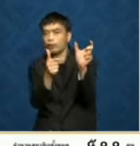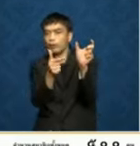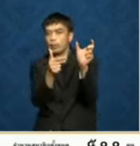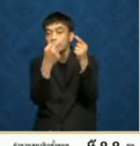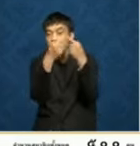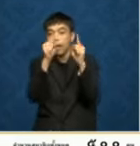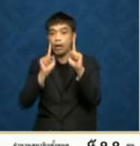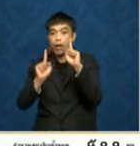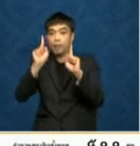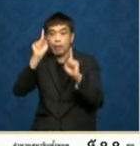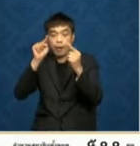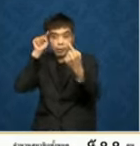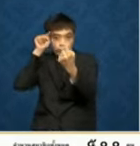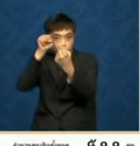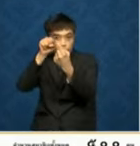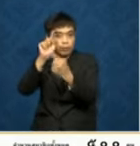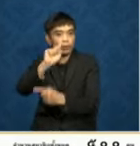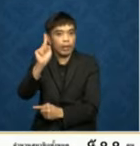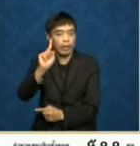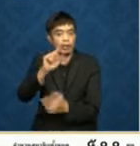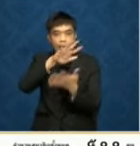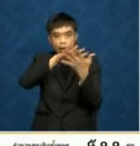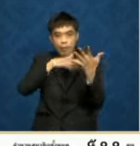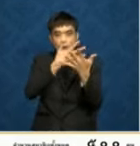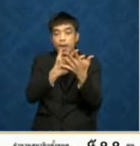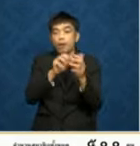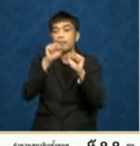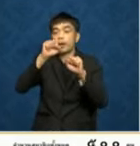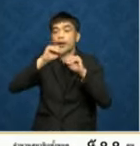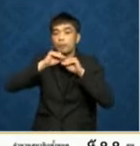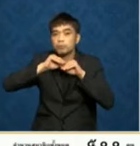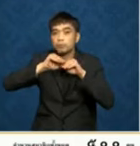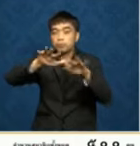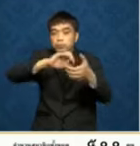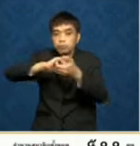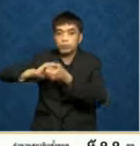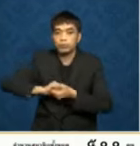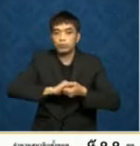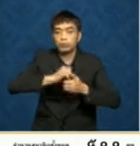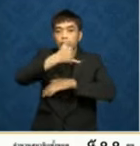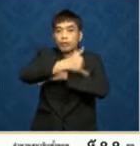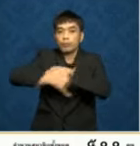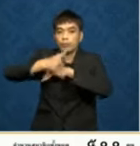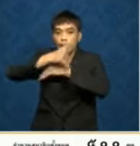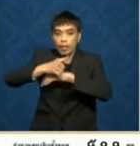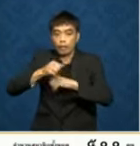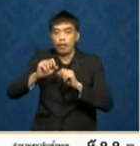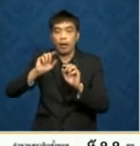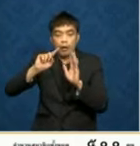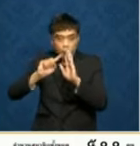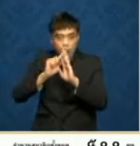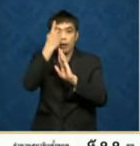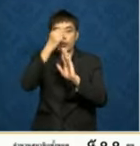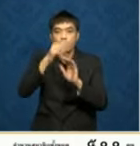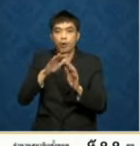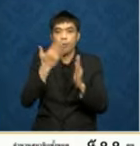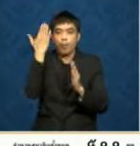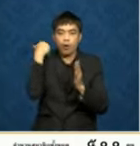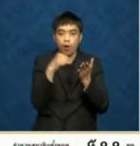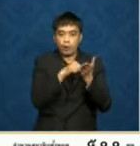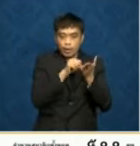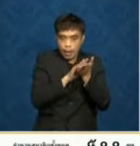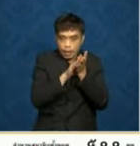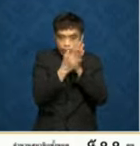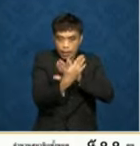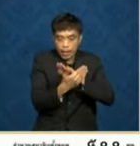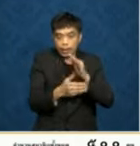การนี้รัมีนโย Lehban แผนประกาศความรวมมือระหวางประเทศที่ออกให่ หอประปรุงจากเดิมที่ส่เสริมกพัฒนา